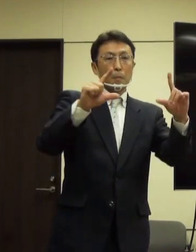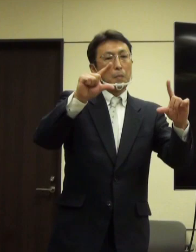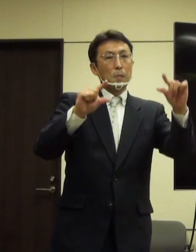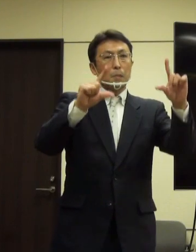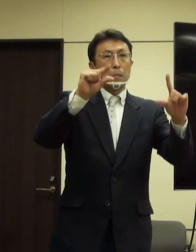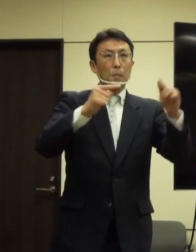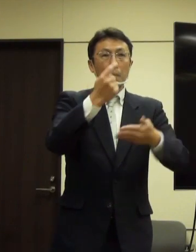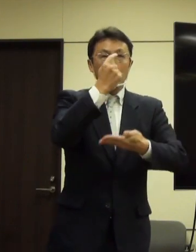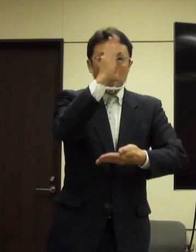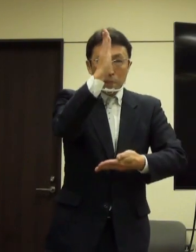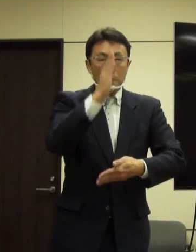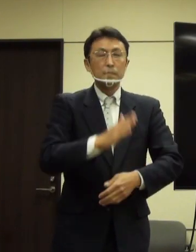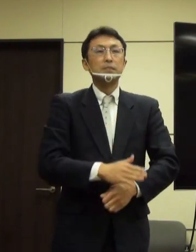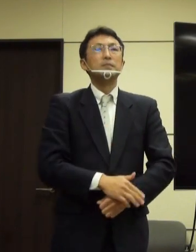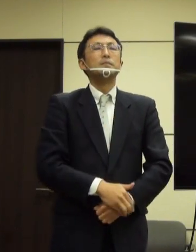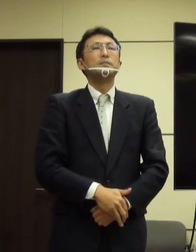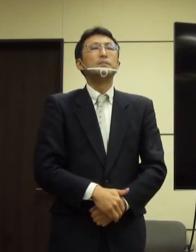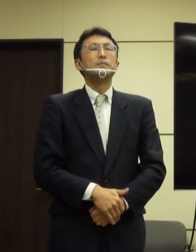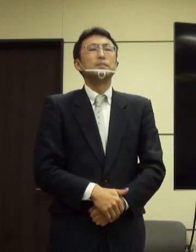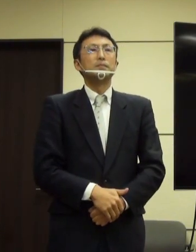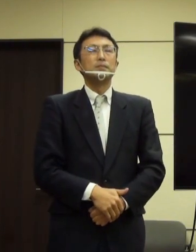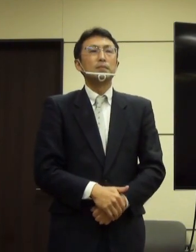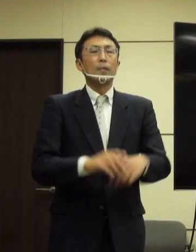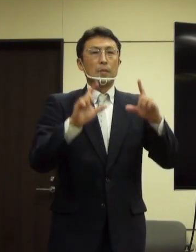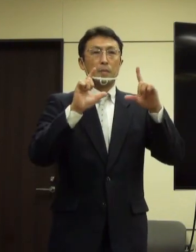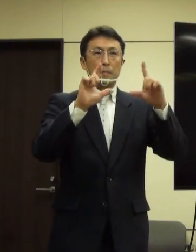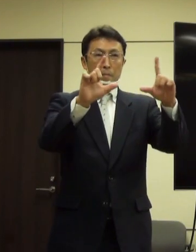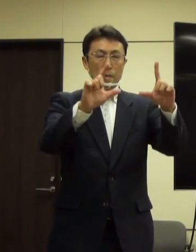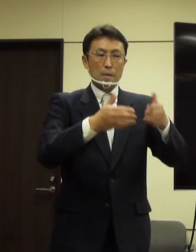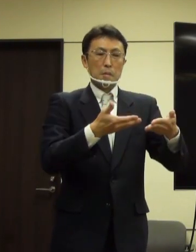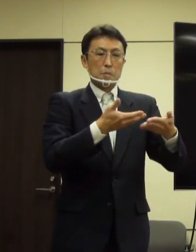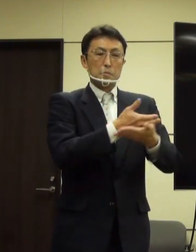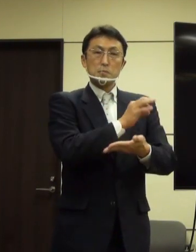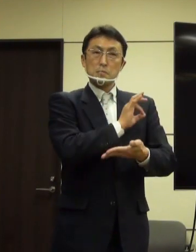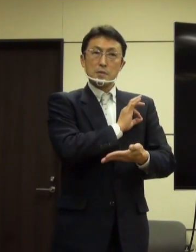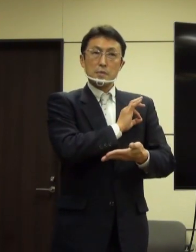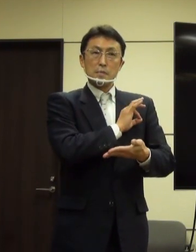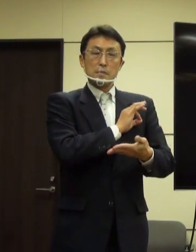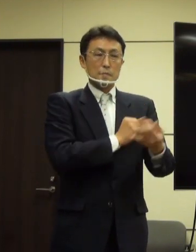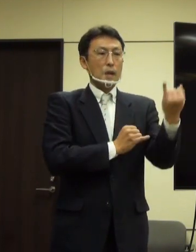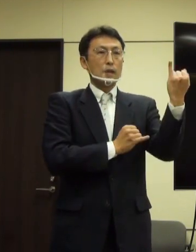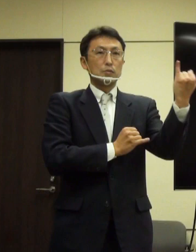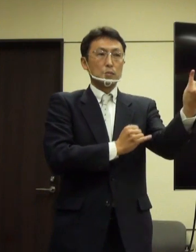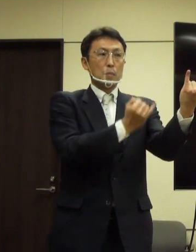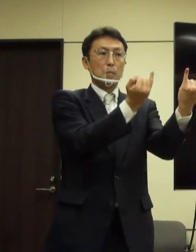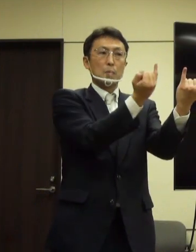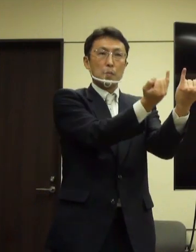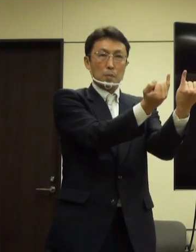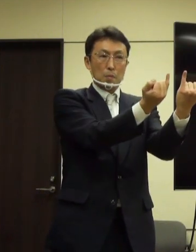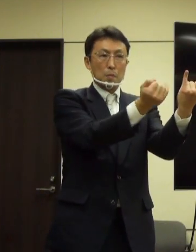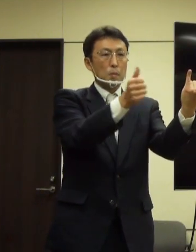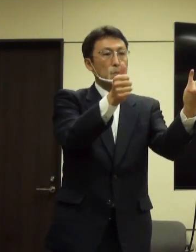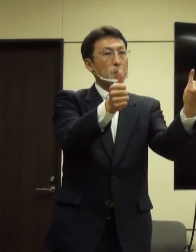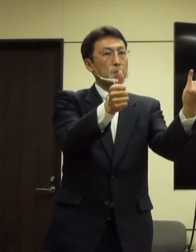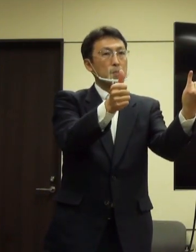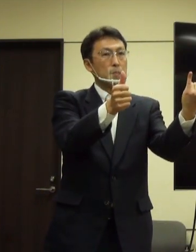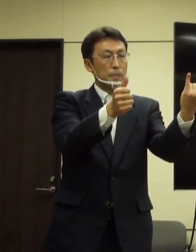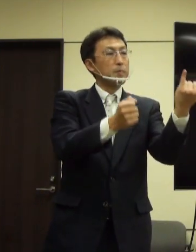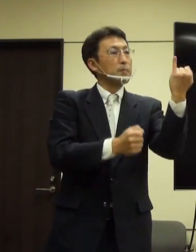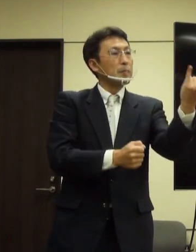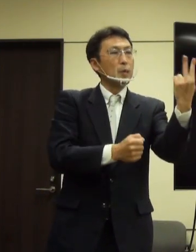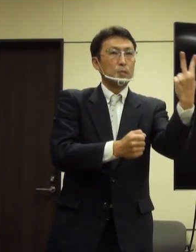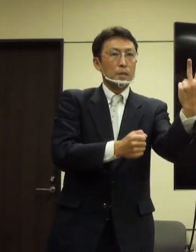1そうねえっえっと職員の方は女性が2人男性が1人ですから